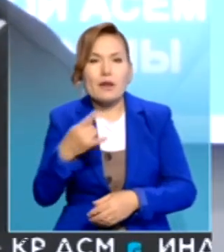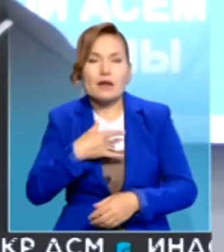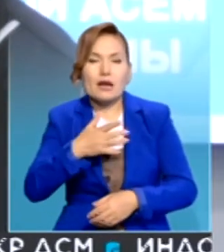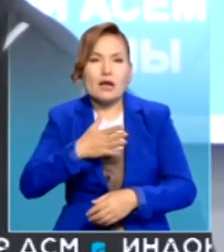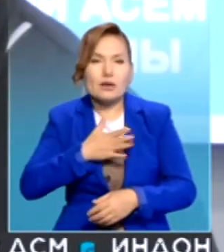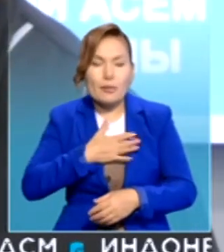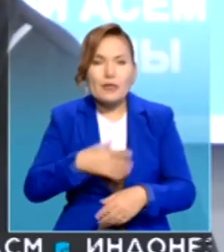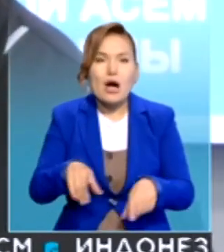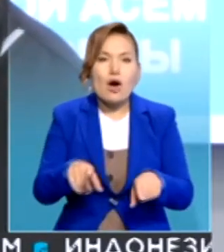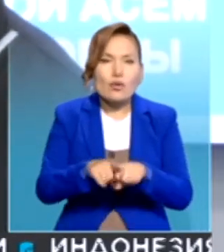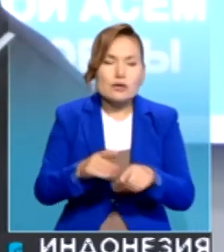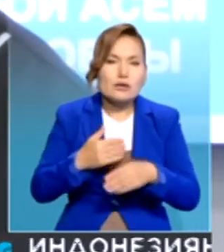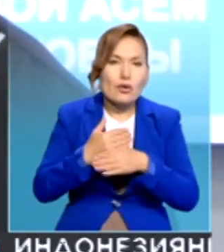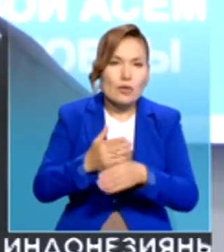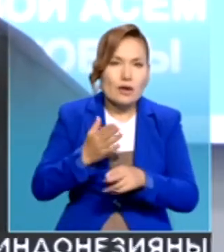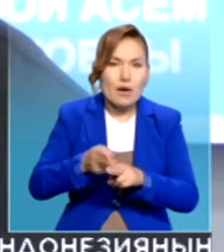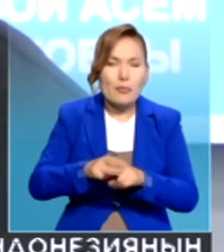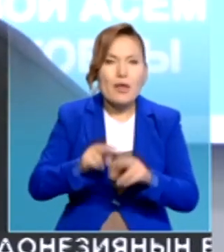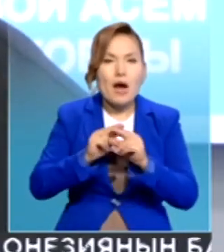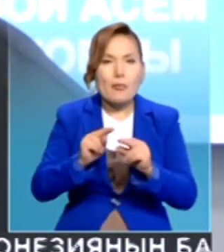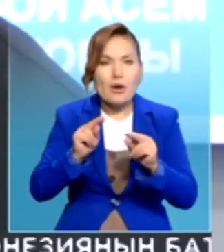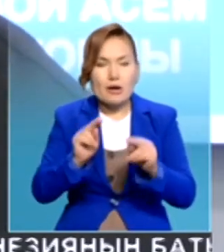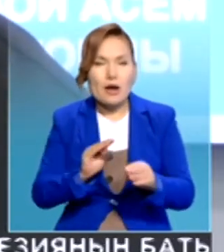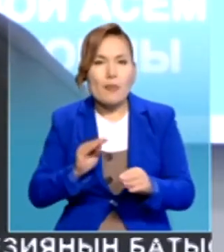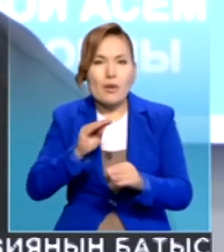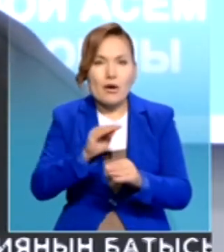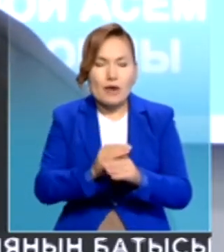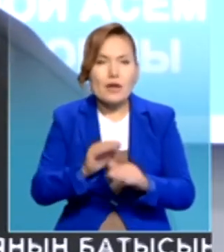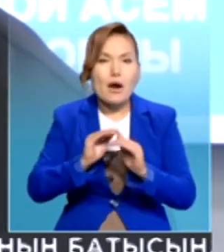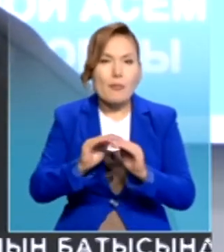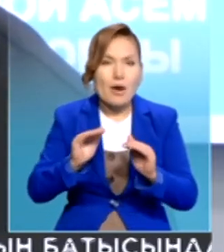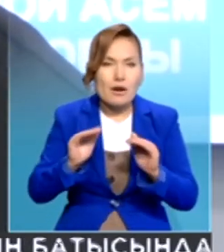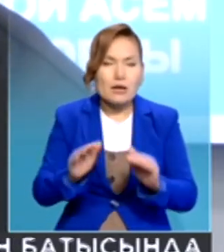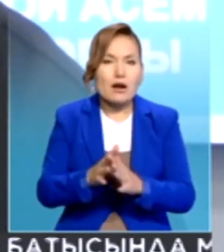Мамандардың саны ұлғайып, бұл бір әлеуметтік қызмет ретінде жұмыс жүргізбек.